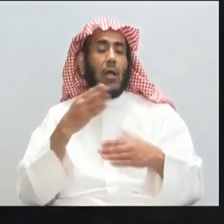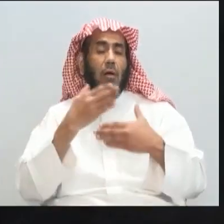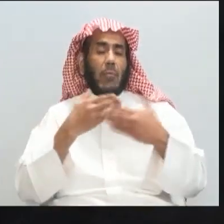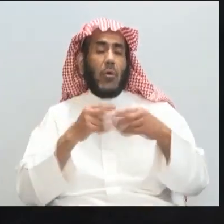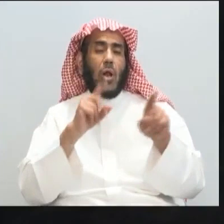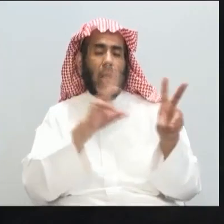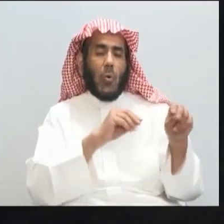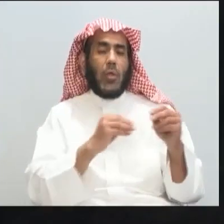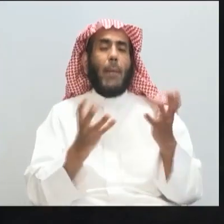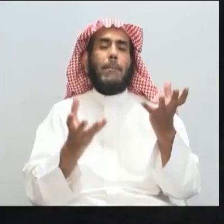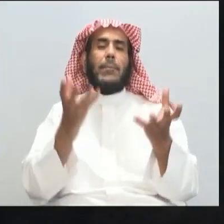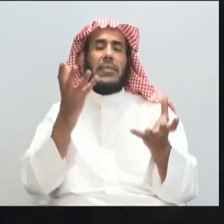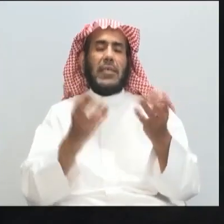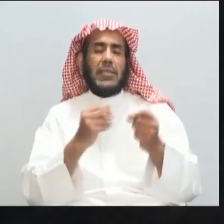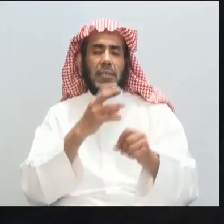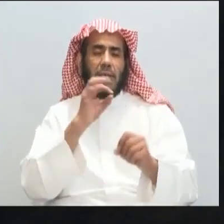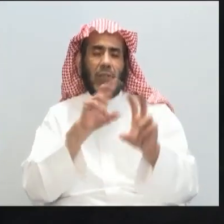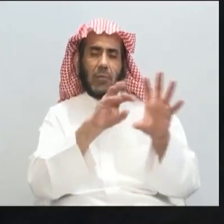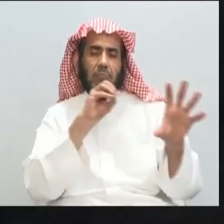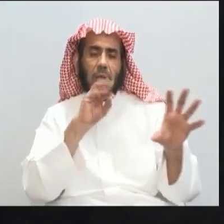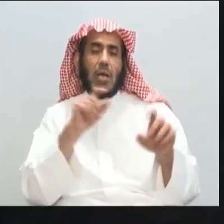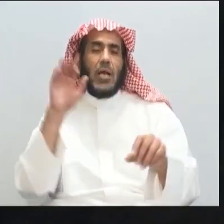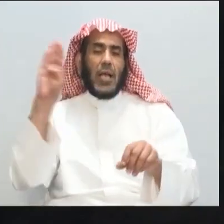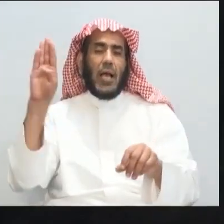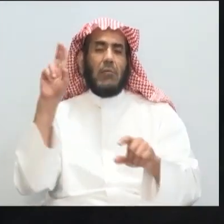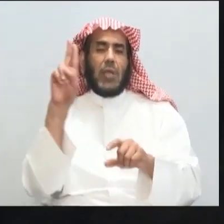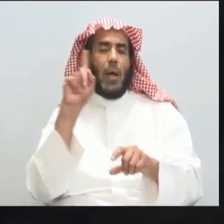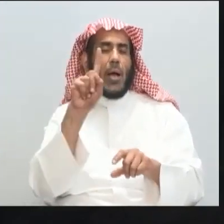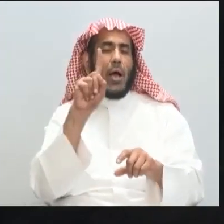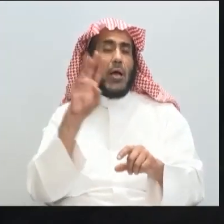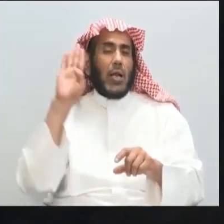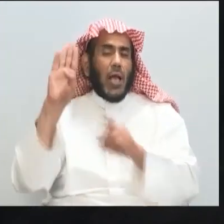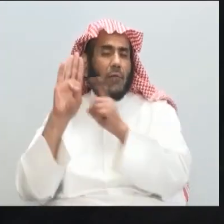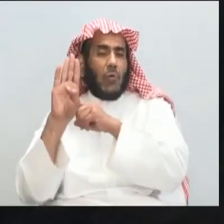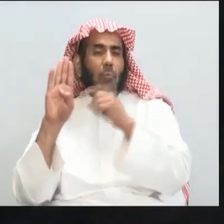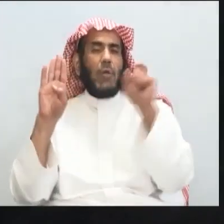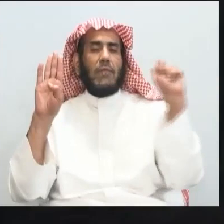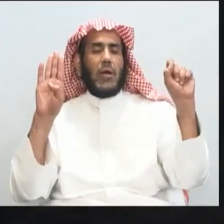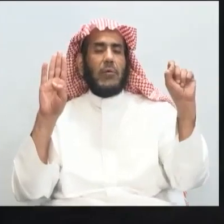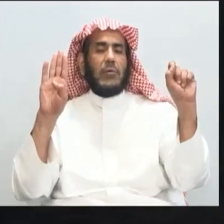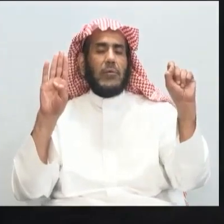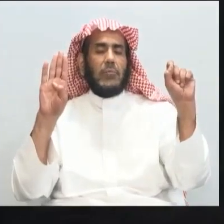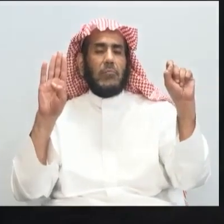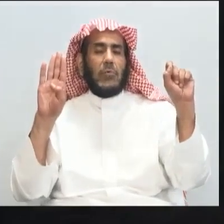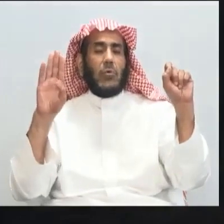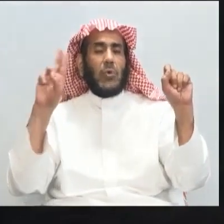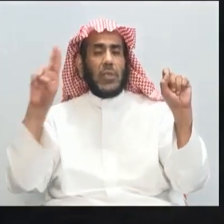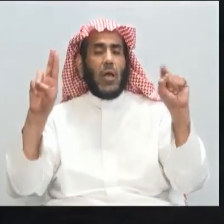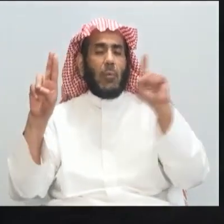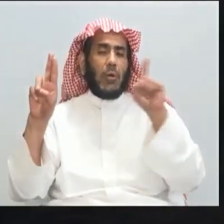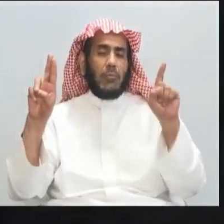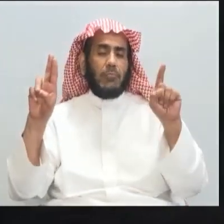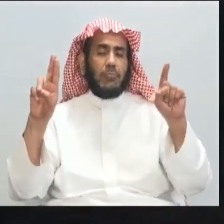عليها ثلاثي وضع وزانا صرفيا اقول كا تا باء فالكاف هنا يقابلها الفاء والتاء